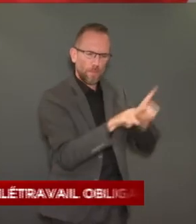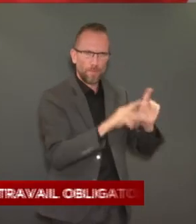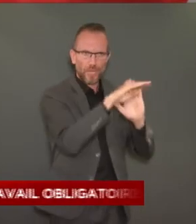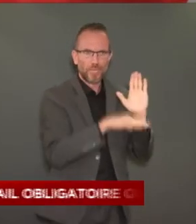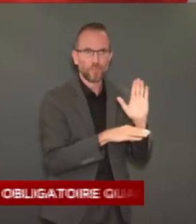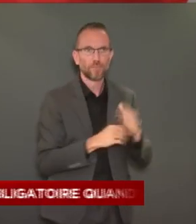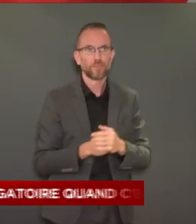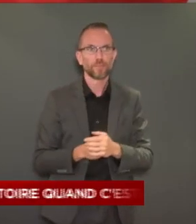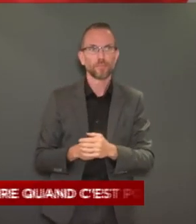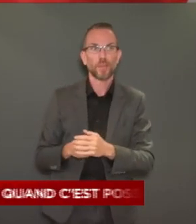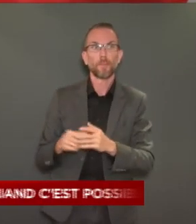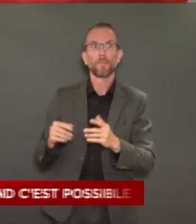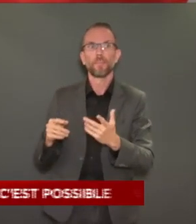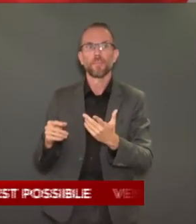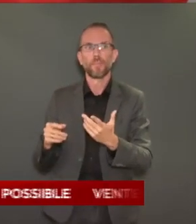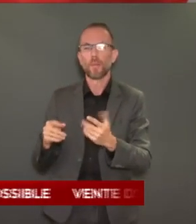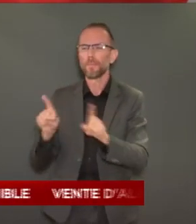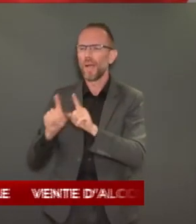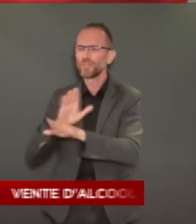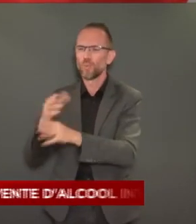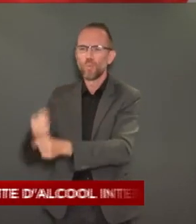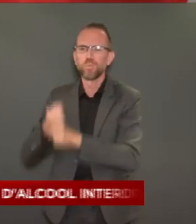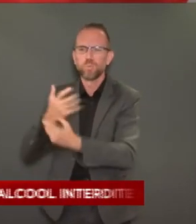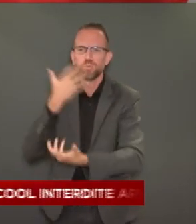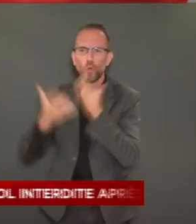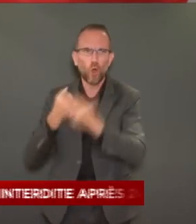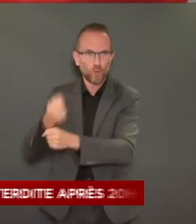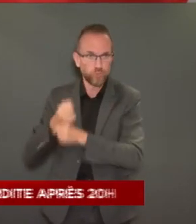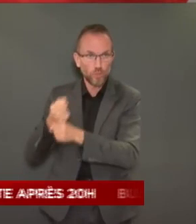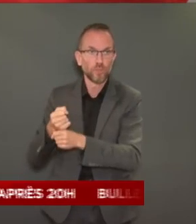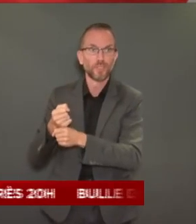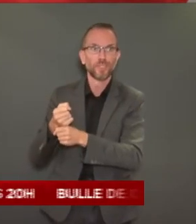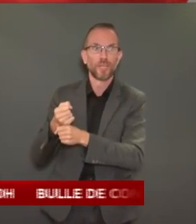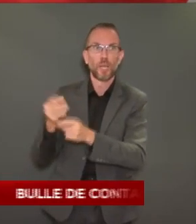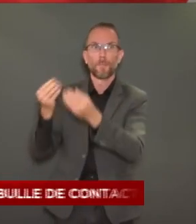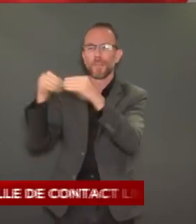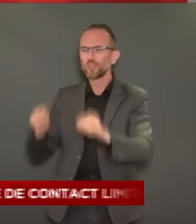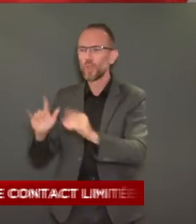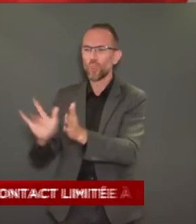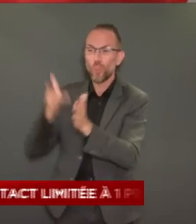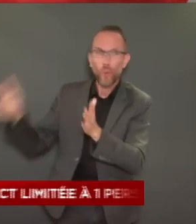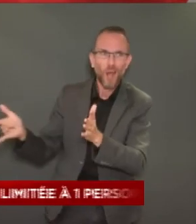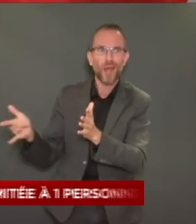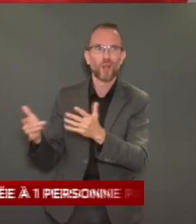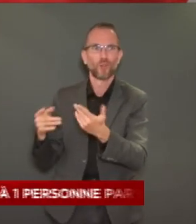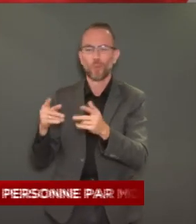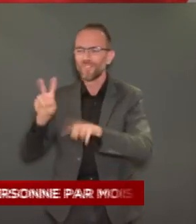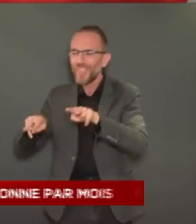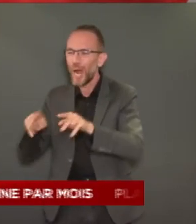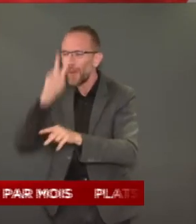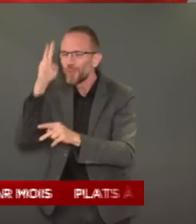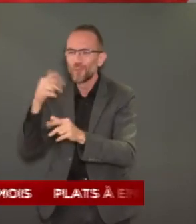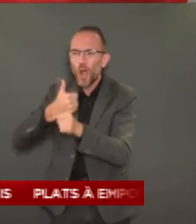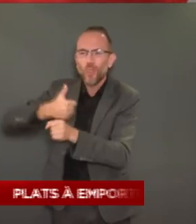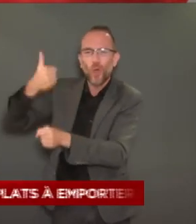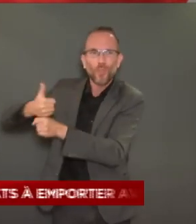les brocantes, les marchés annuels, les marchés de Noël et les villages d'hiver, hélas, seront interdits. Tout